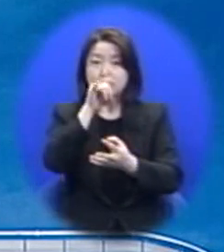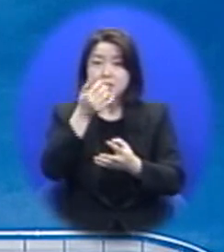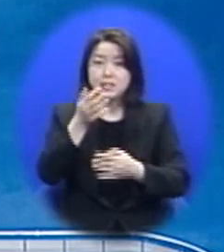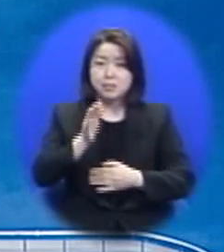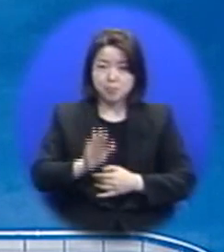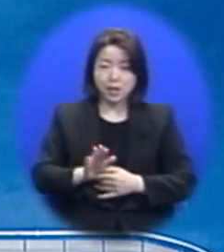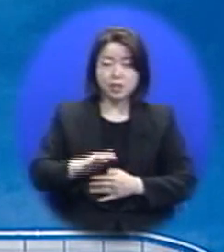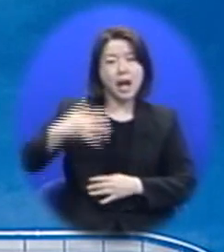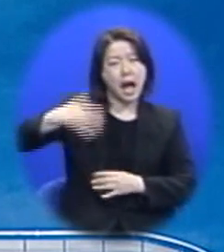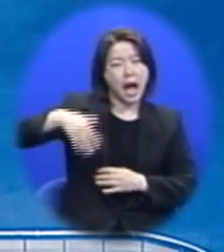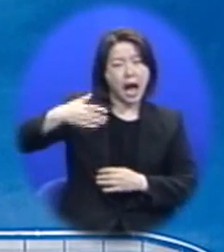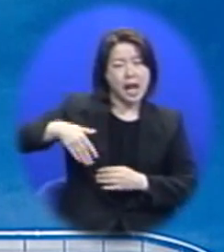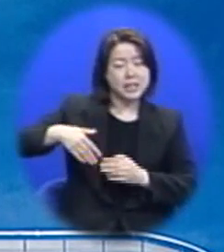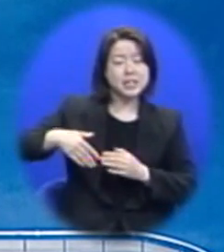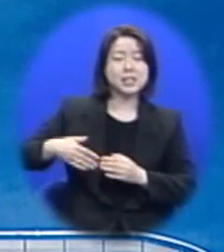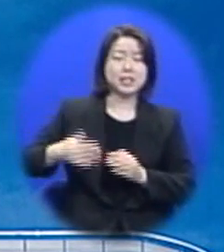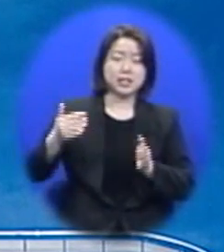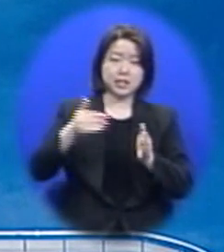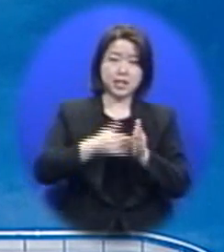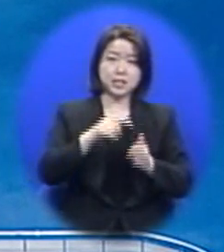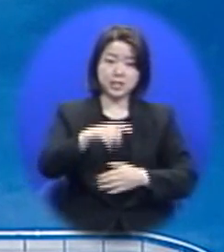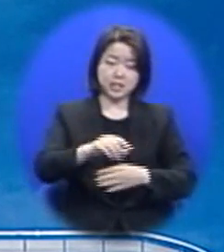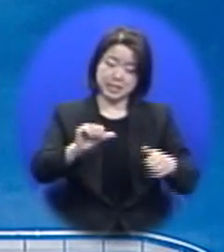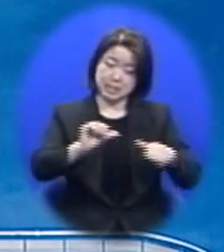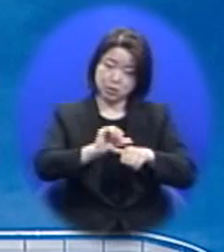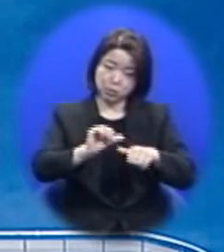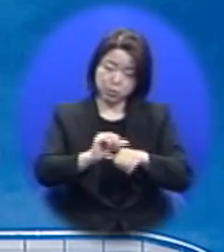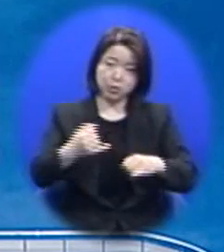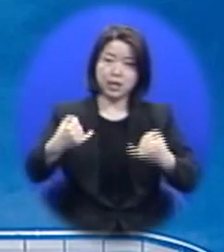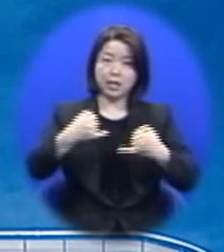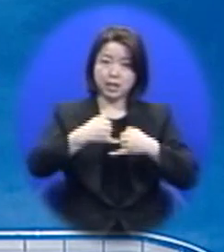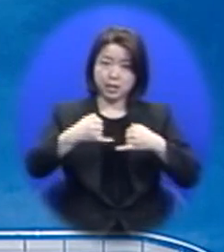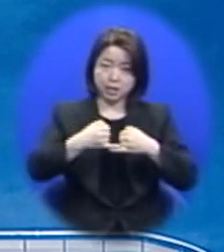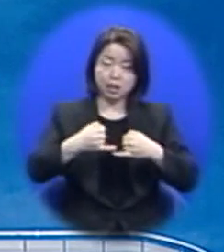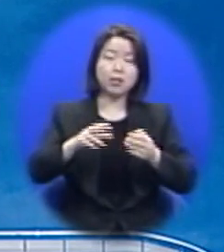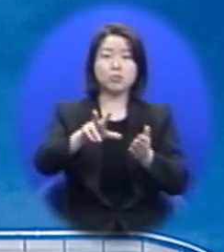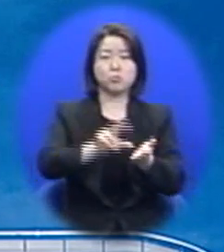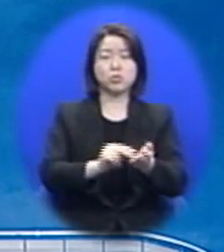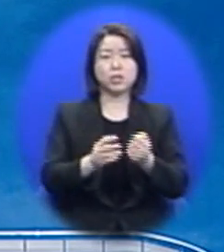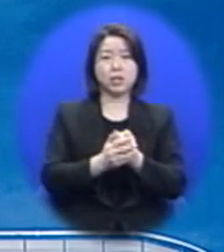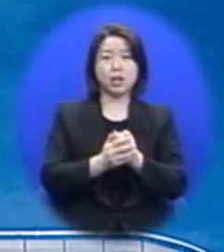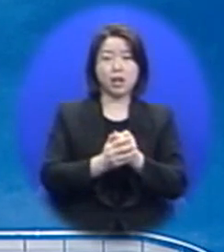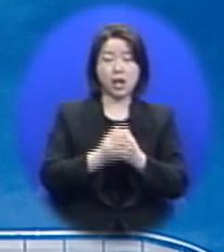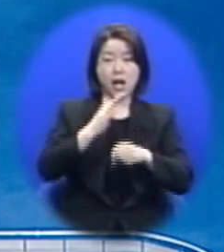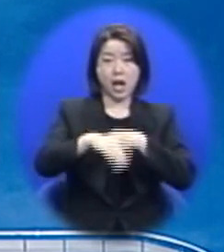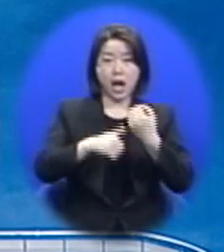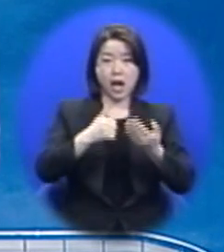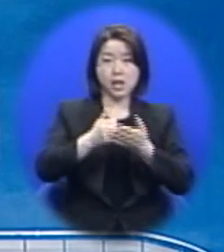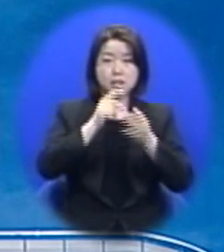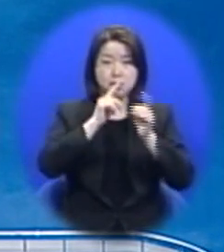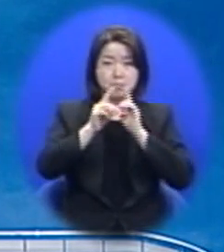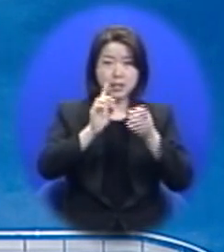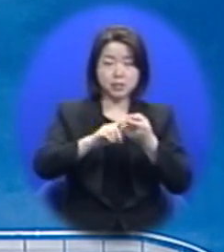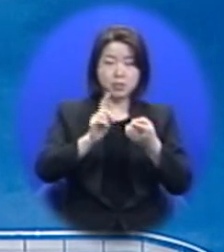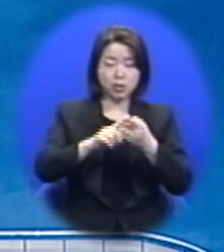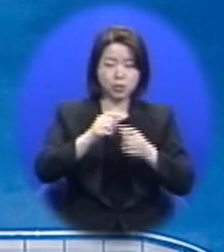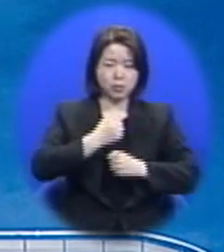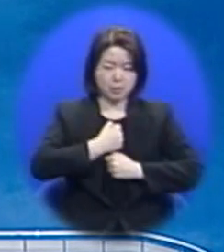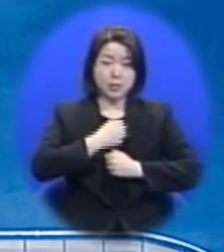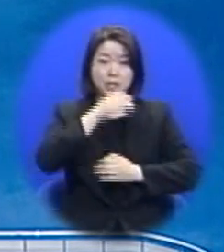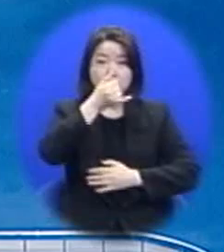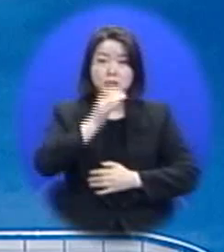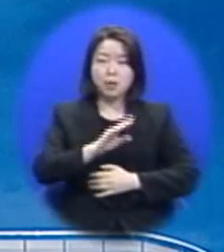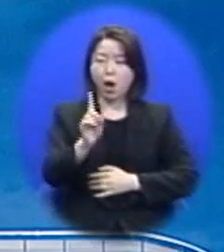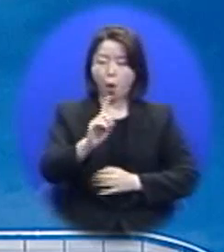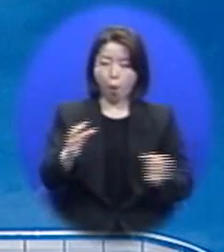아직까지는 이 동성애 문제가 이렇게 하나님의 말씀대로 지켜지는 것 같지만 어느